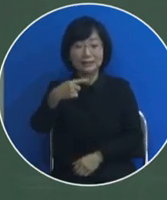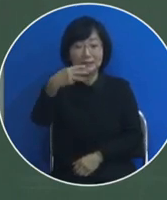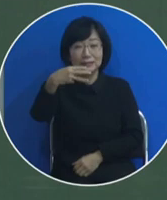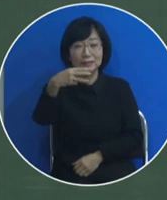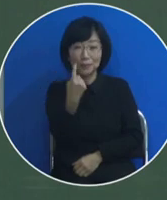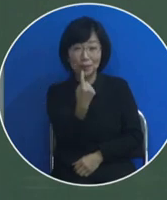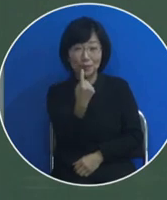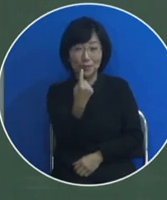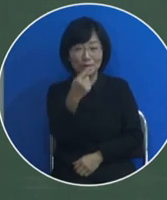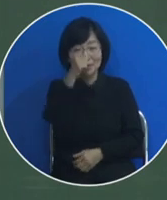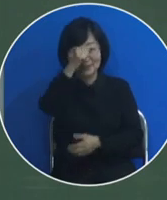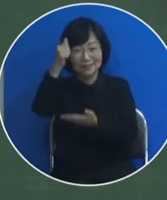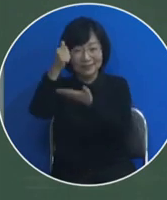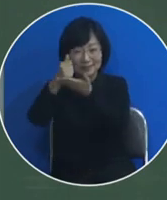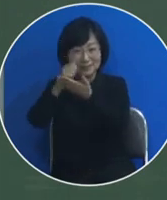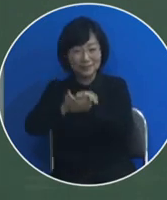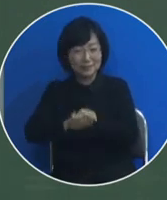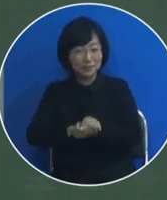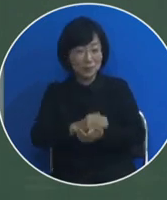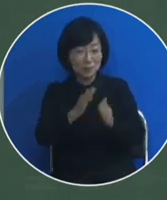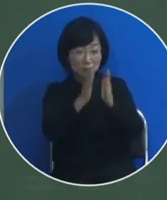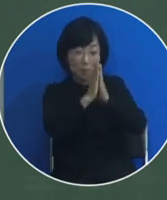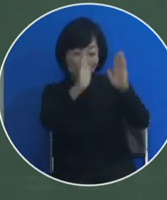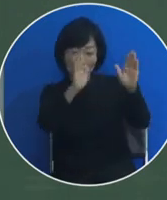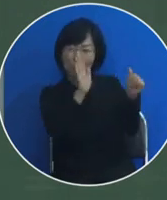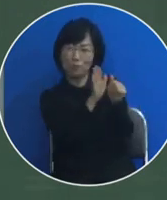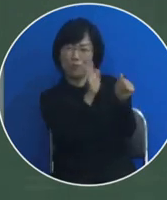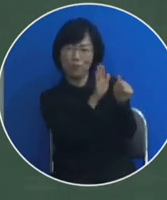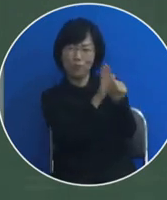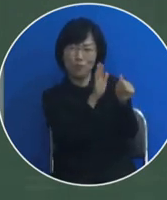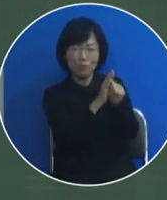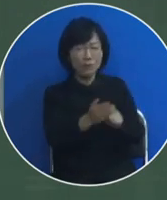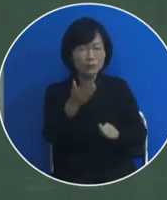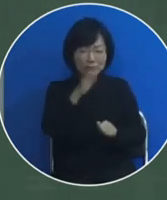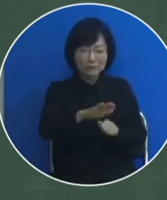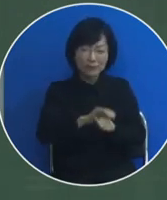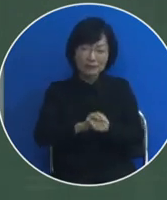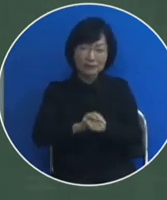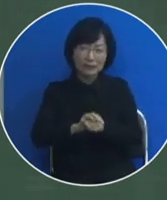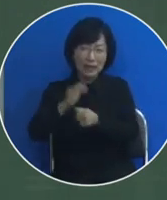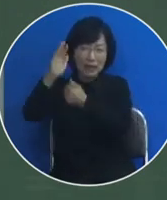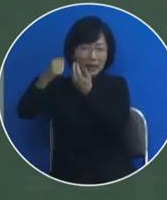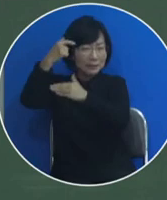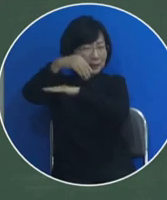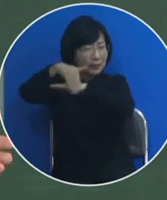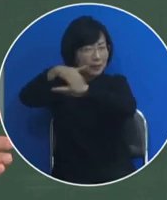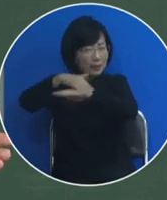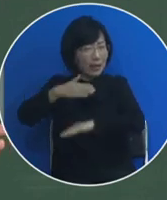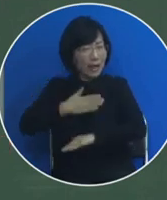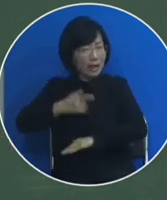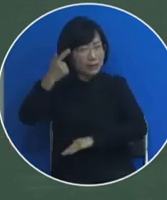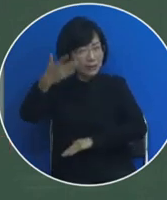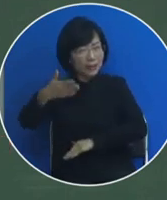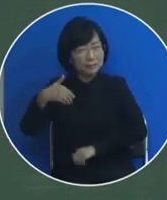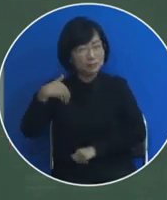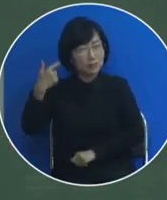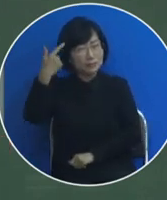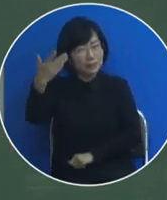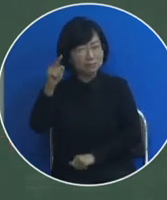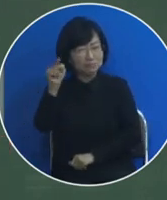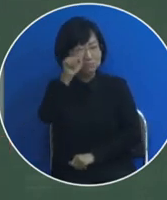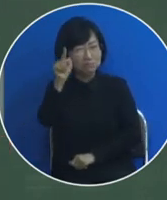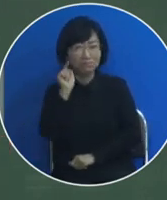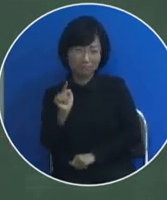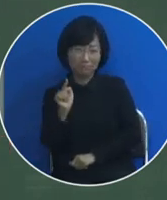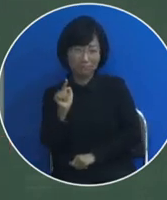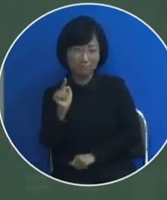did it knowingly or unknowingly, but Jethro, he saw Moses. 근데 알고 도왔는지 모르고 도왔는지는 알